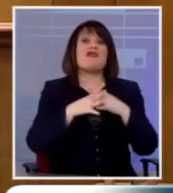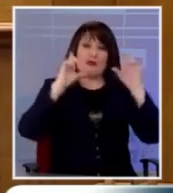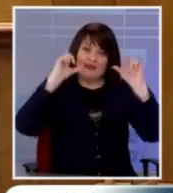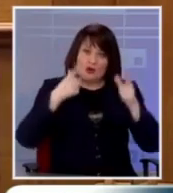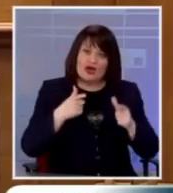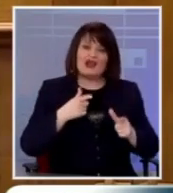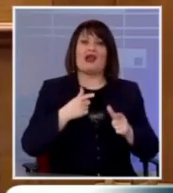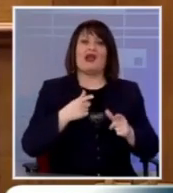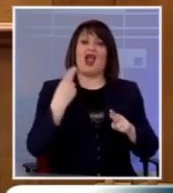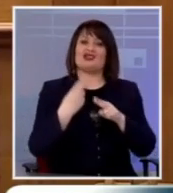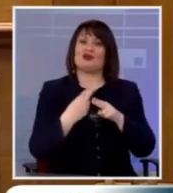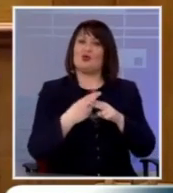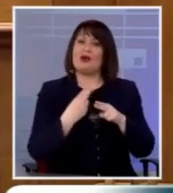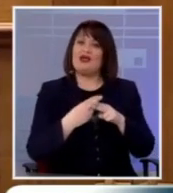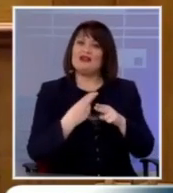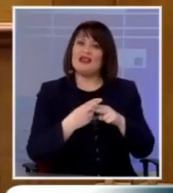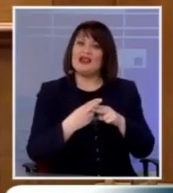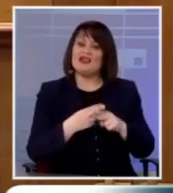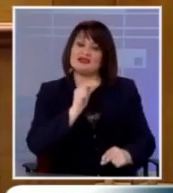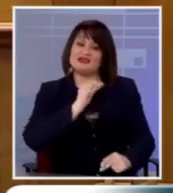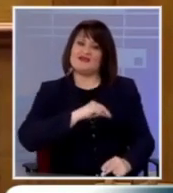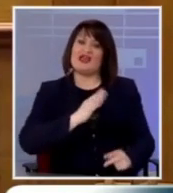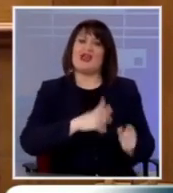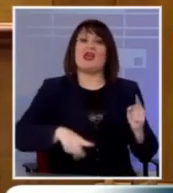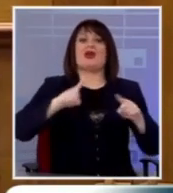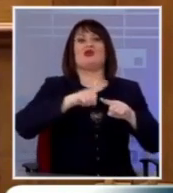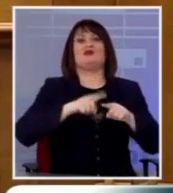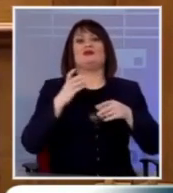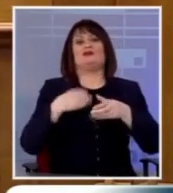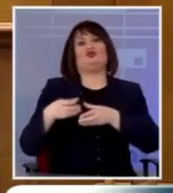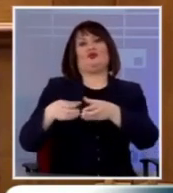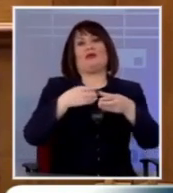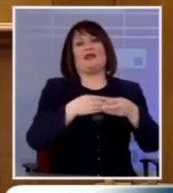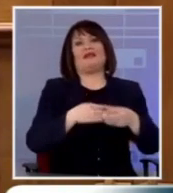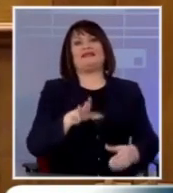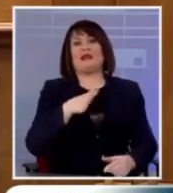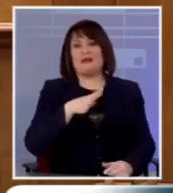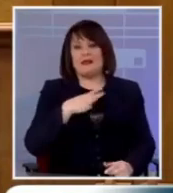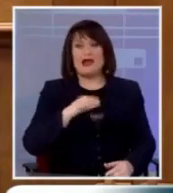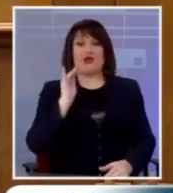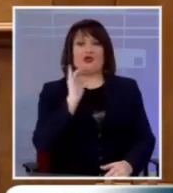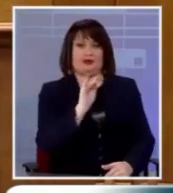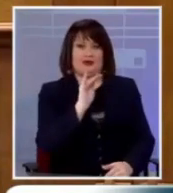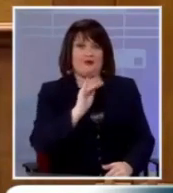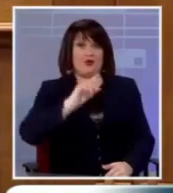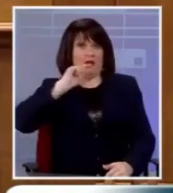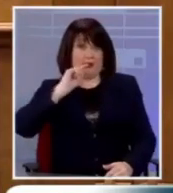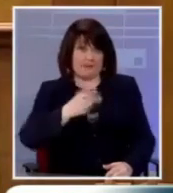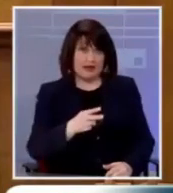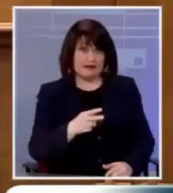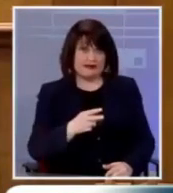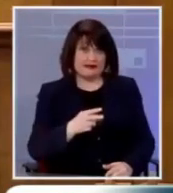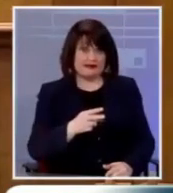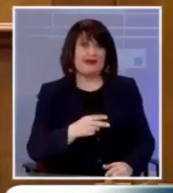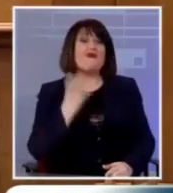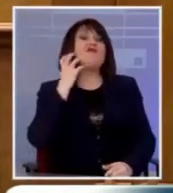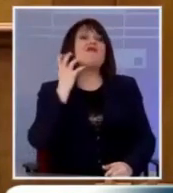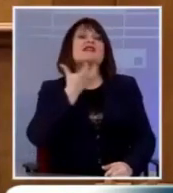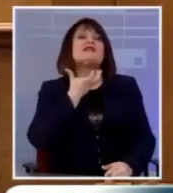για αξιοκρατία και για το συμφέρον των λαϊκών στρωμάτων. Και θέλοντας να απευθύνω και να δώσω μια απάντηση στον κύριο